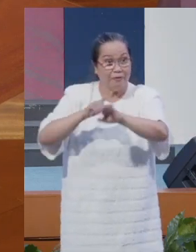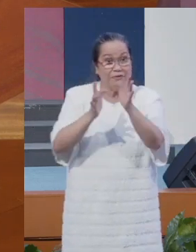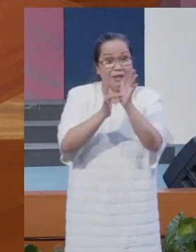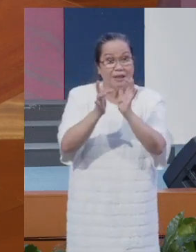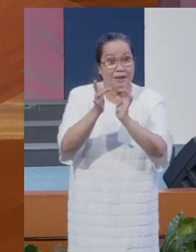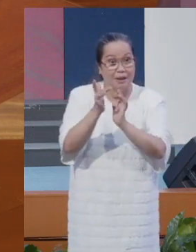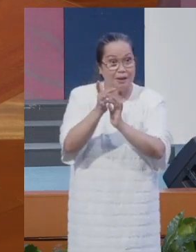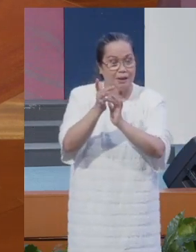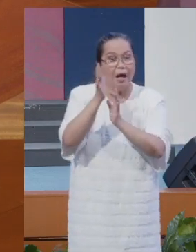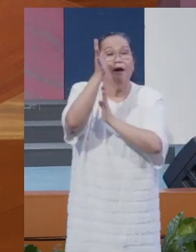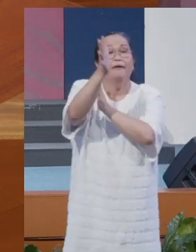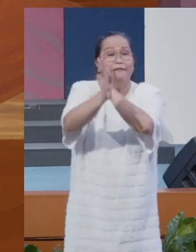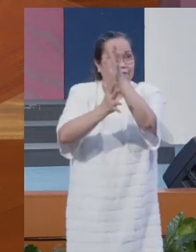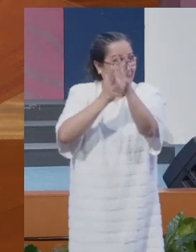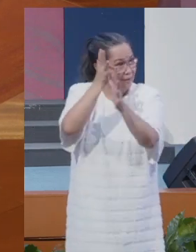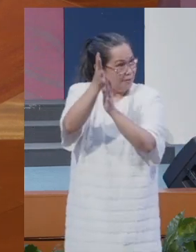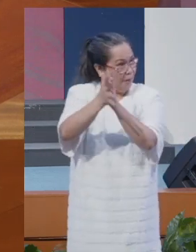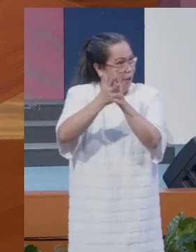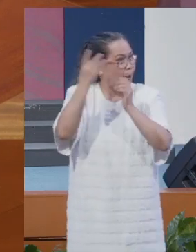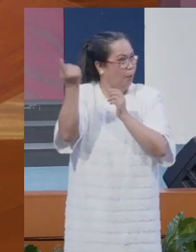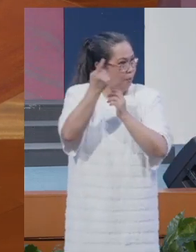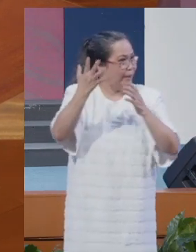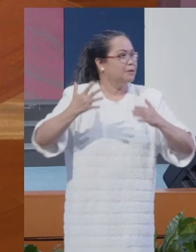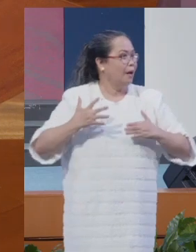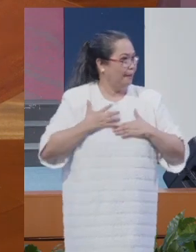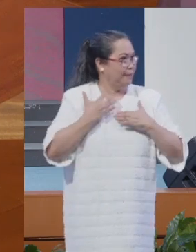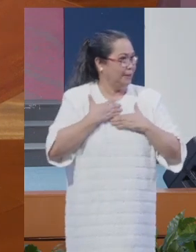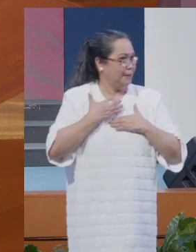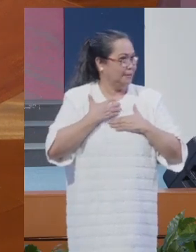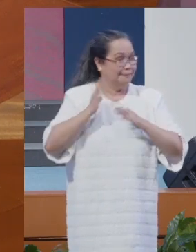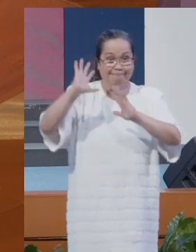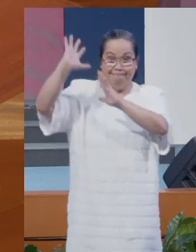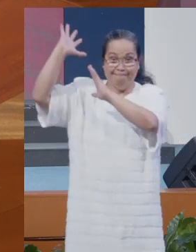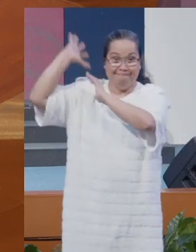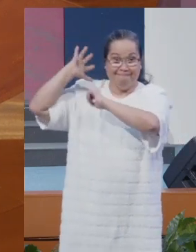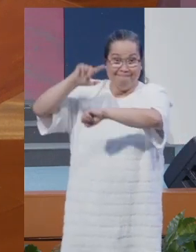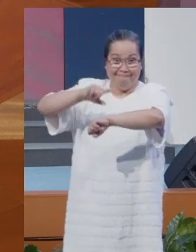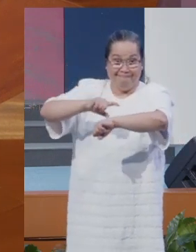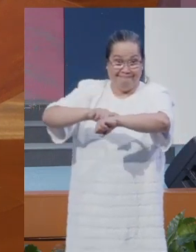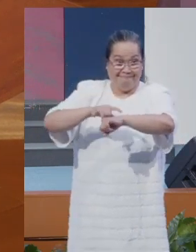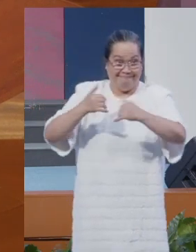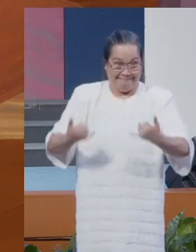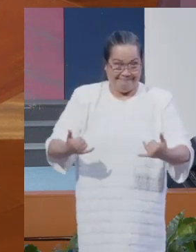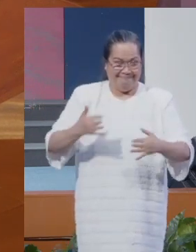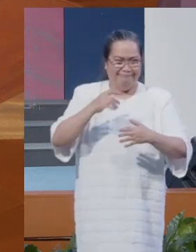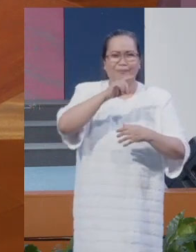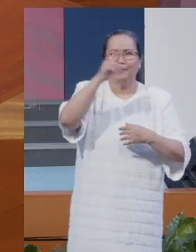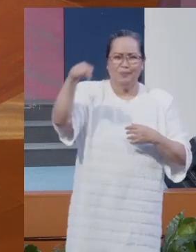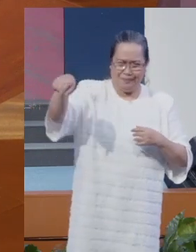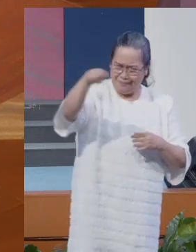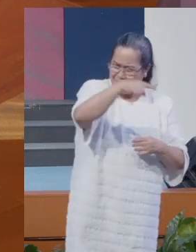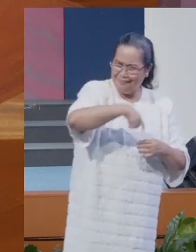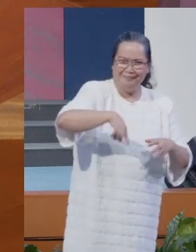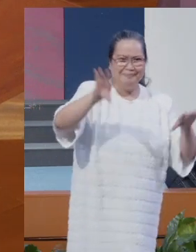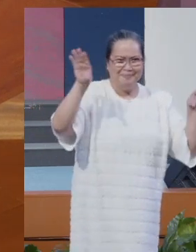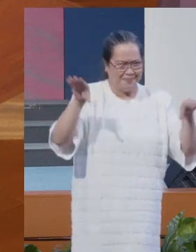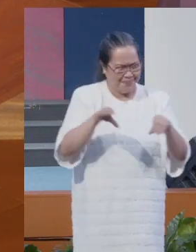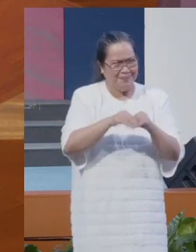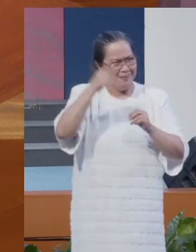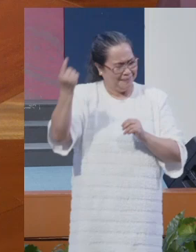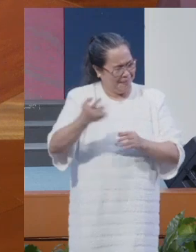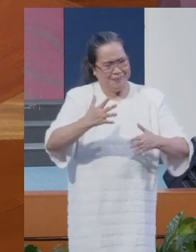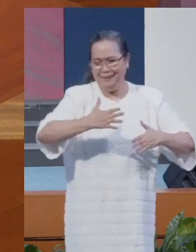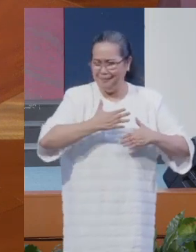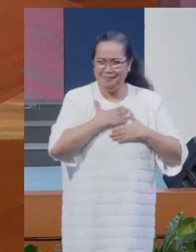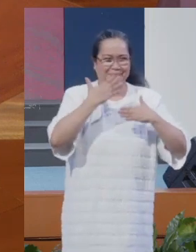okasyon laging masaya. Noong panahon ni Jesus at noong panahon natin, laging masaya ang kasalan. No?